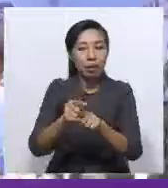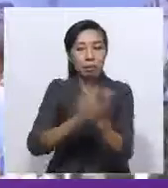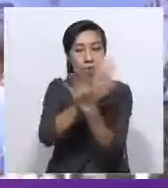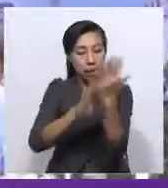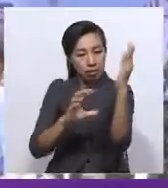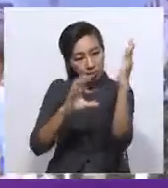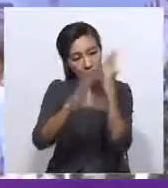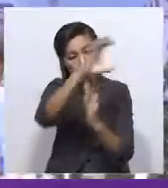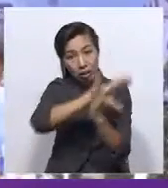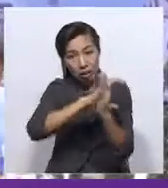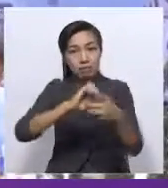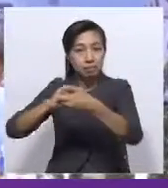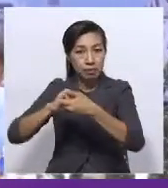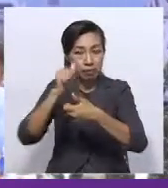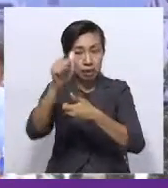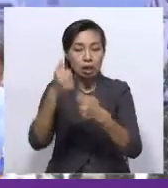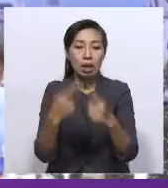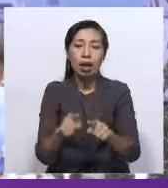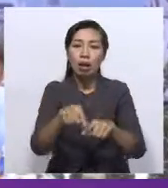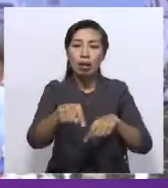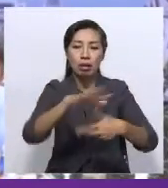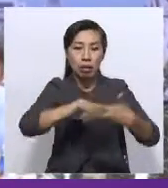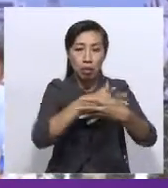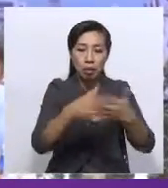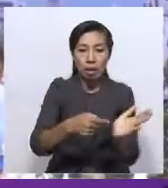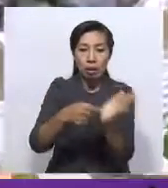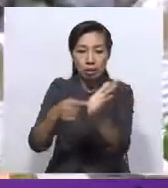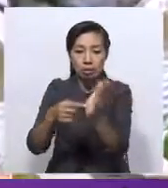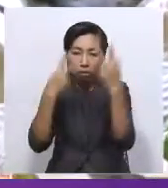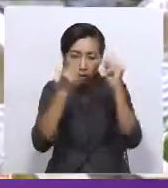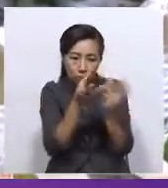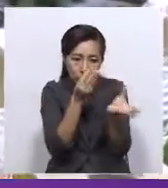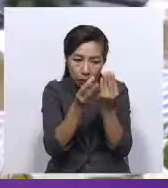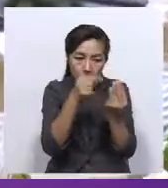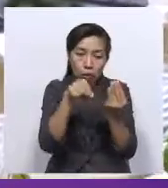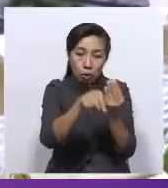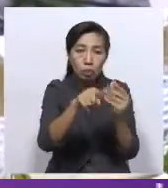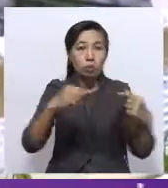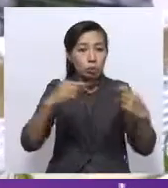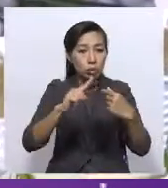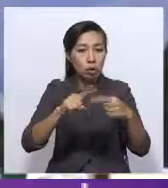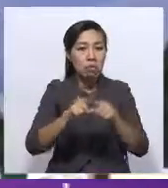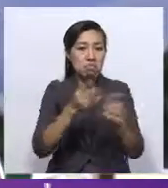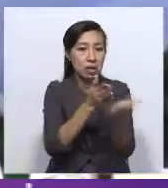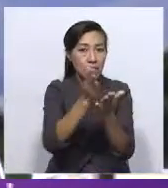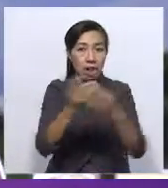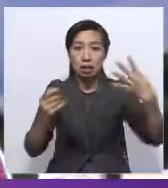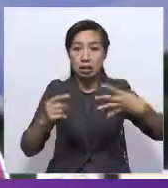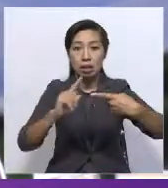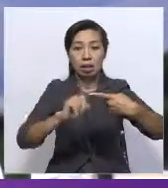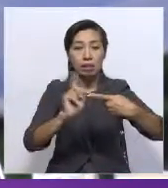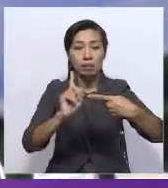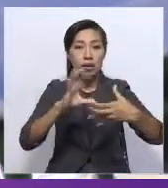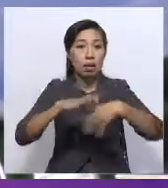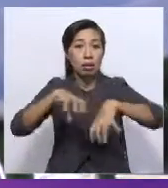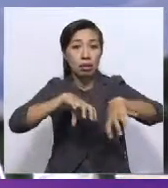จากนั้นนายกรัฐมนตรีรับฟังข้อเสนอการพัฒนาเศรษฐกิจและสังคมกลุ่มจังหวัดภาคกลางตอนล่าง2จำนวน4ด้านประกอบด้วย